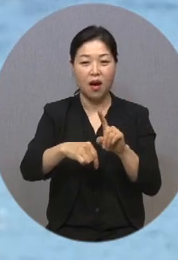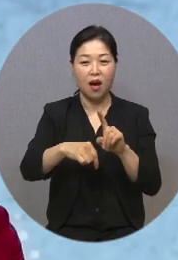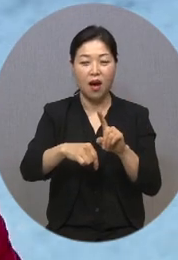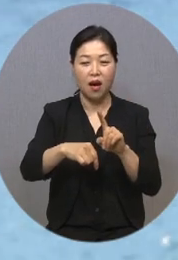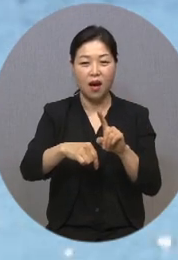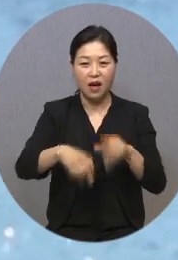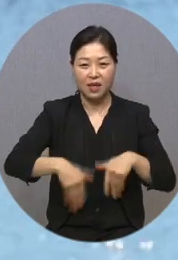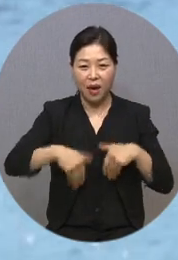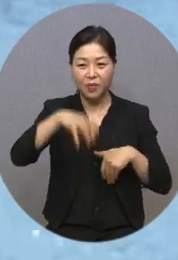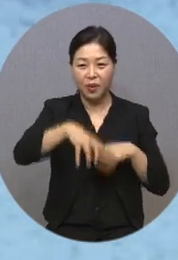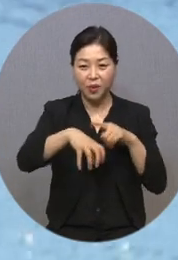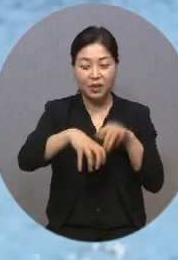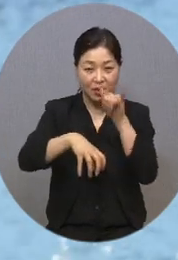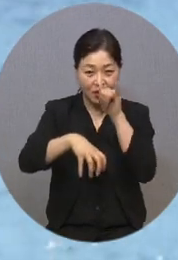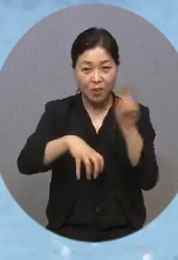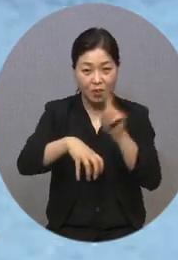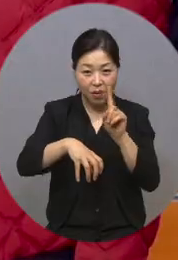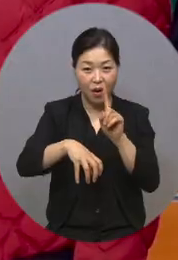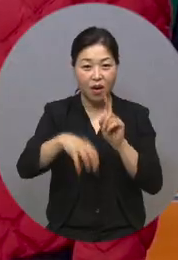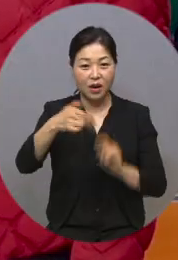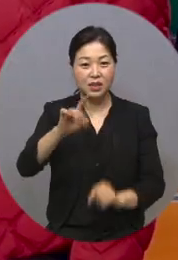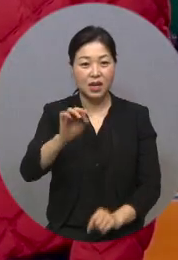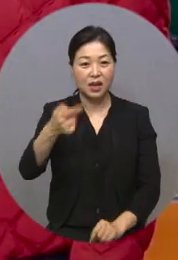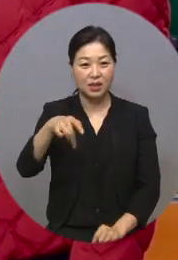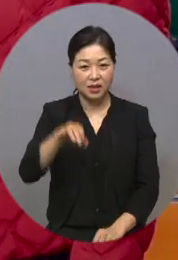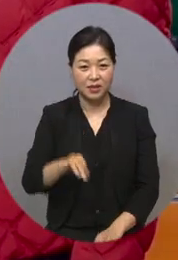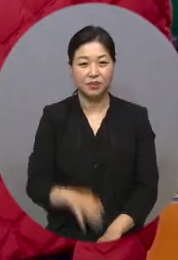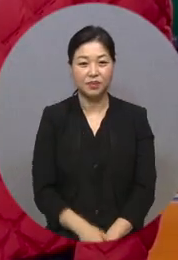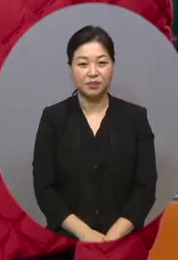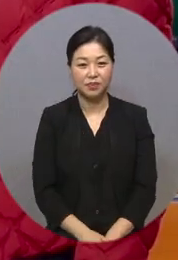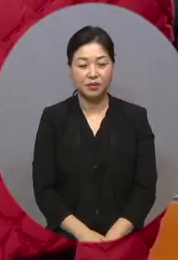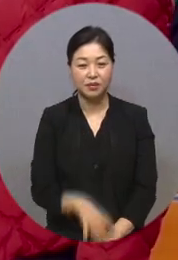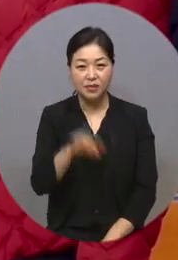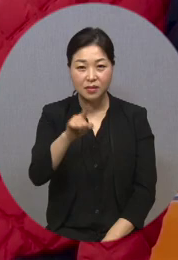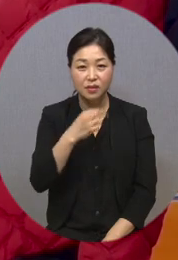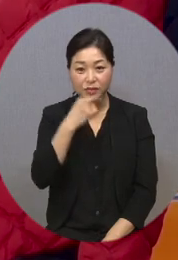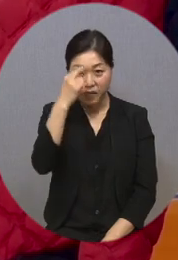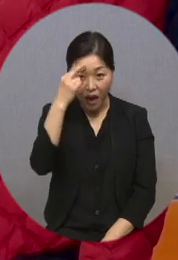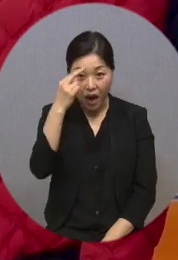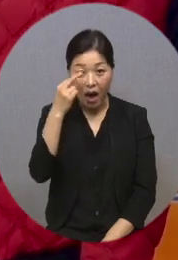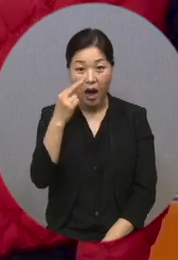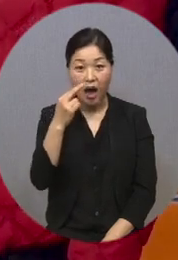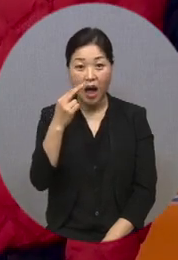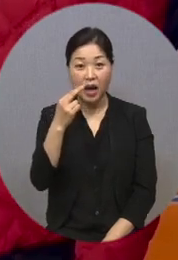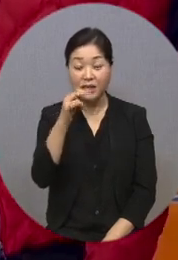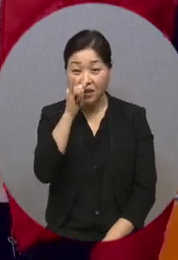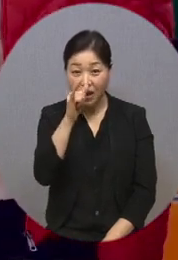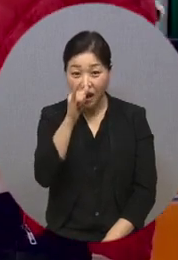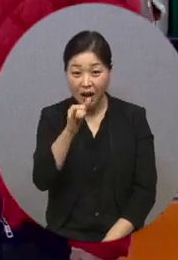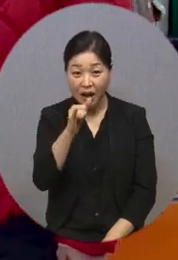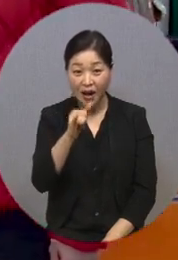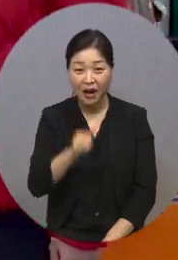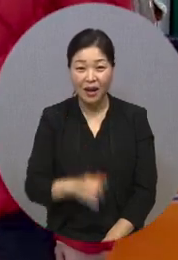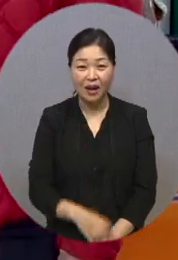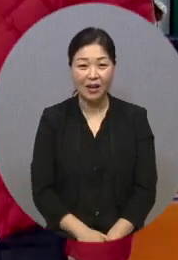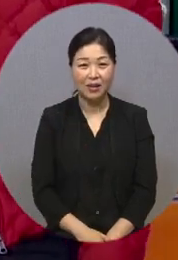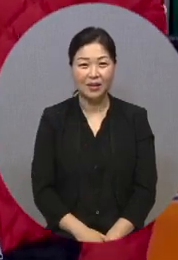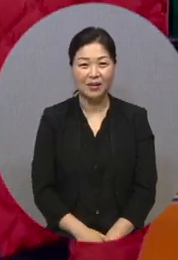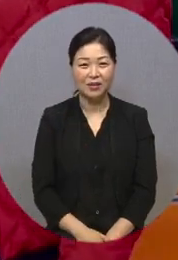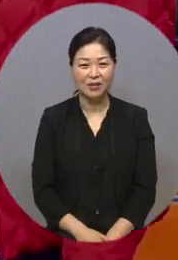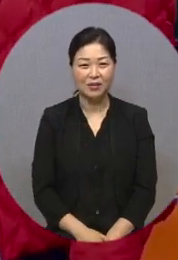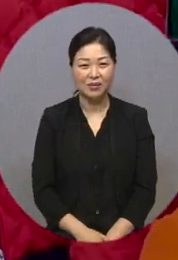위치한 곳이 전라남도 장흥입니다. 이게 아 근데 알코올이 있어요? 아 지겨진다